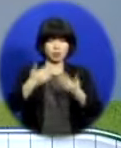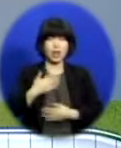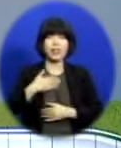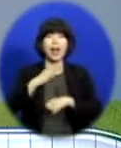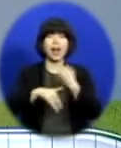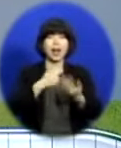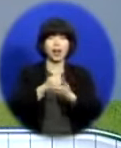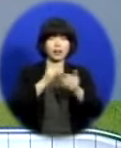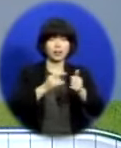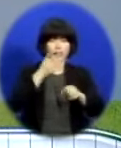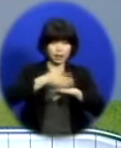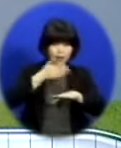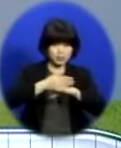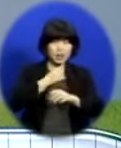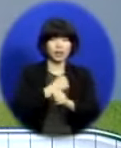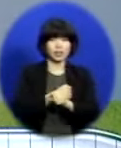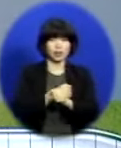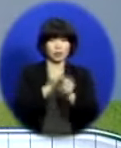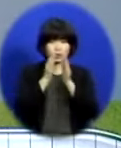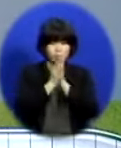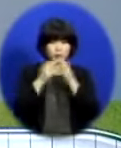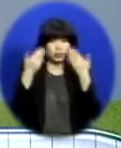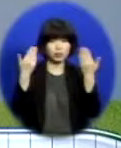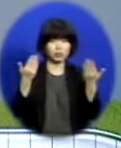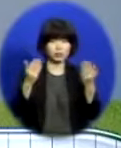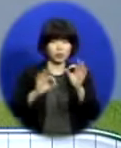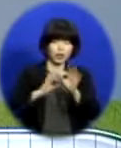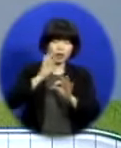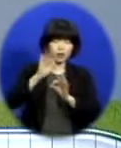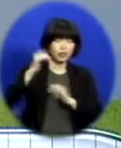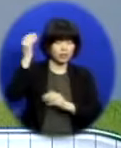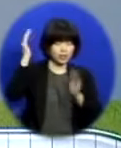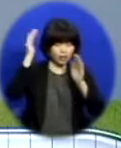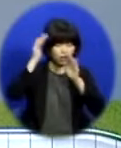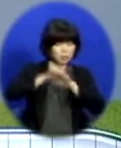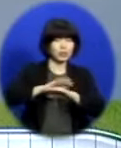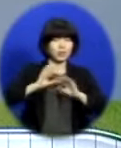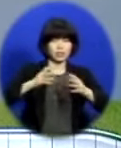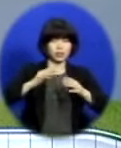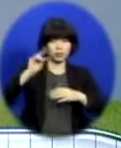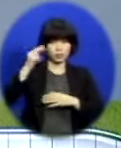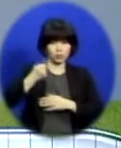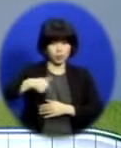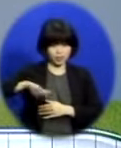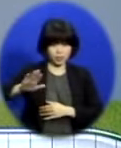하나님께 감사하다고 기도를 드리고 영원히 암흑의 세계로